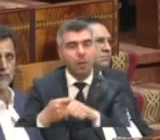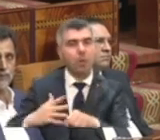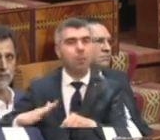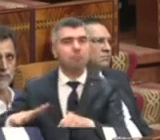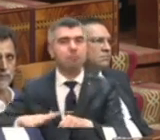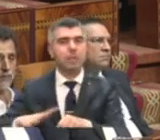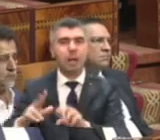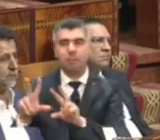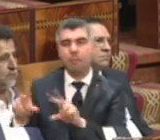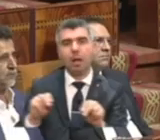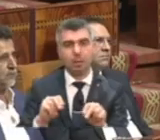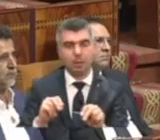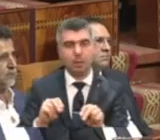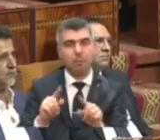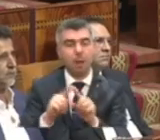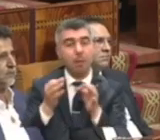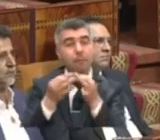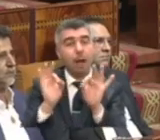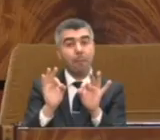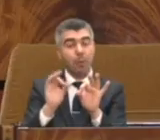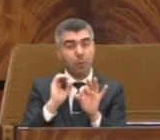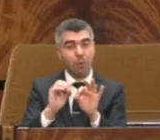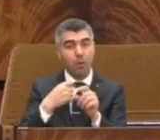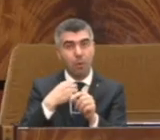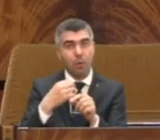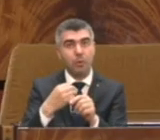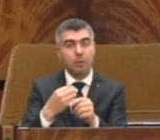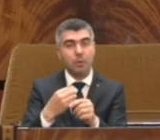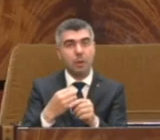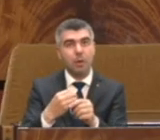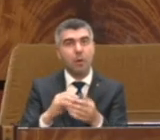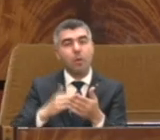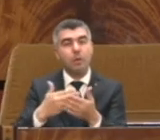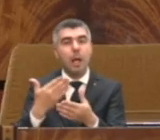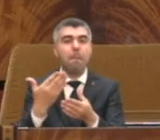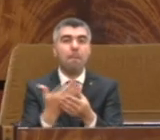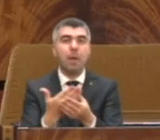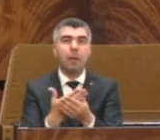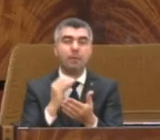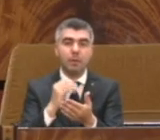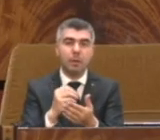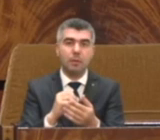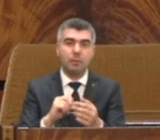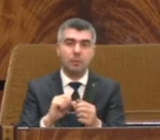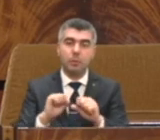الحضاري. هذا الإعفاء اللي تكلمت عليه في الأخير من مصاريف الملف من أجل البناء في العالم القروي لم يفعل،